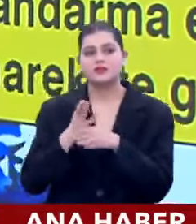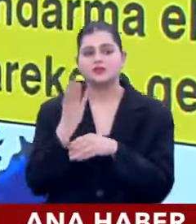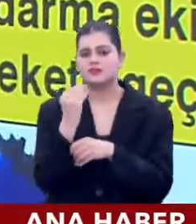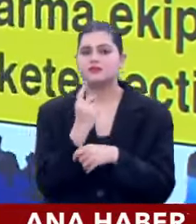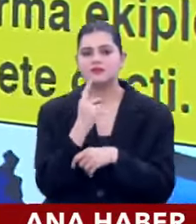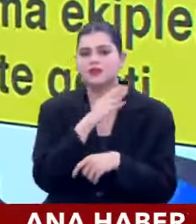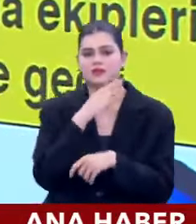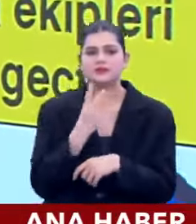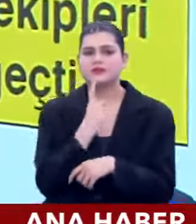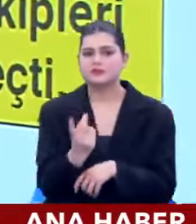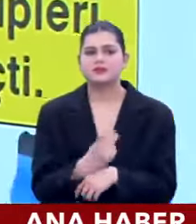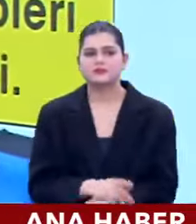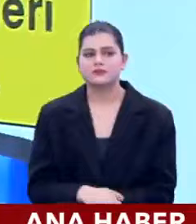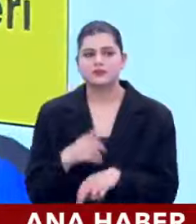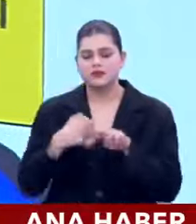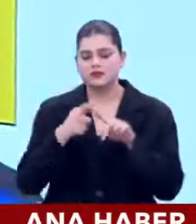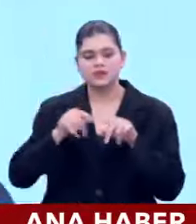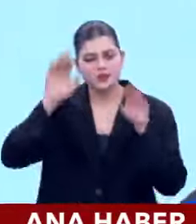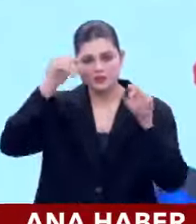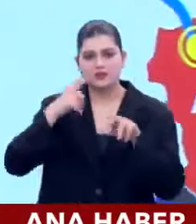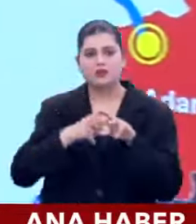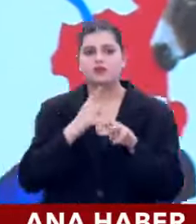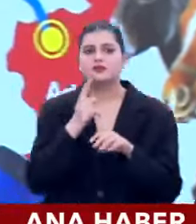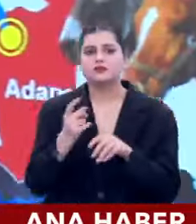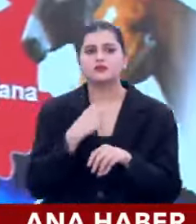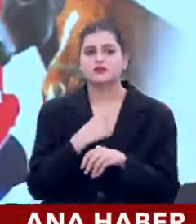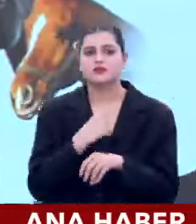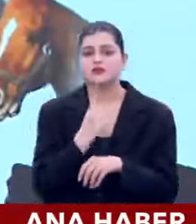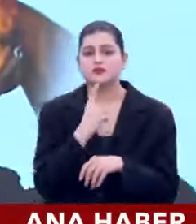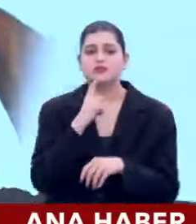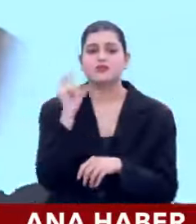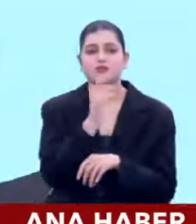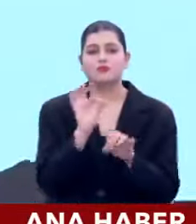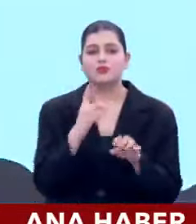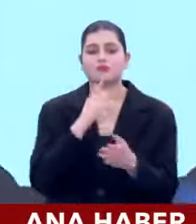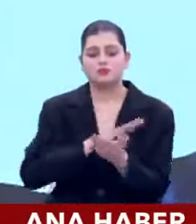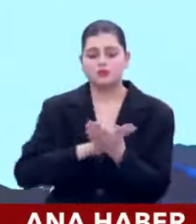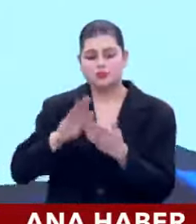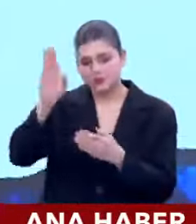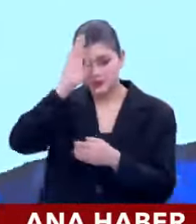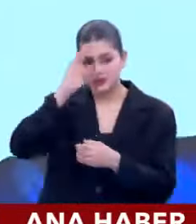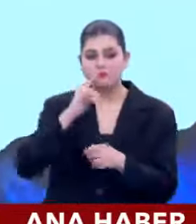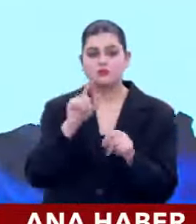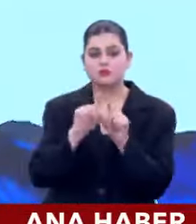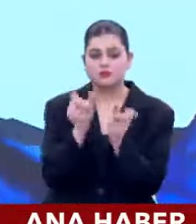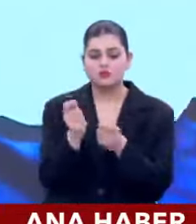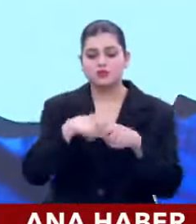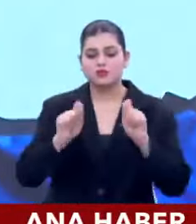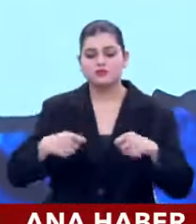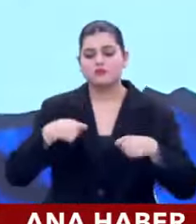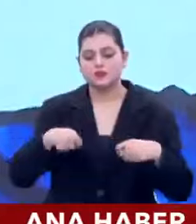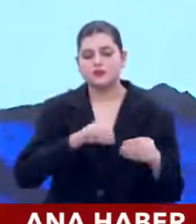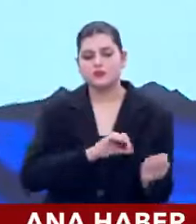poşetlenerek etleriyle cevap şu diyorlarmış ki Düzce'de ve İstanbul'da sucuk yapıp